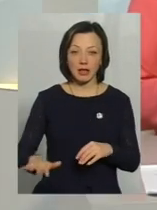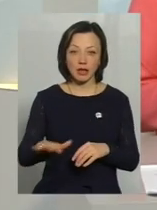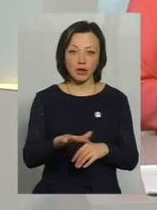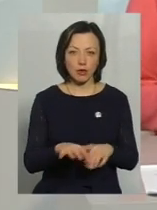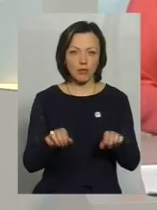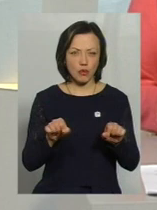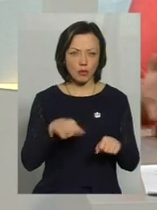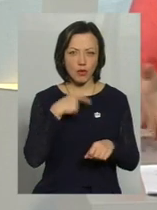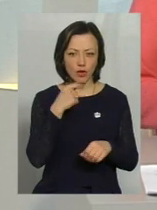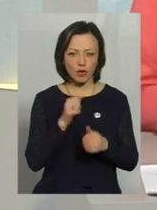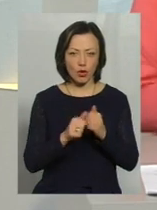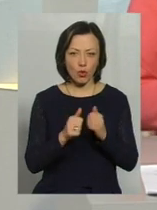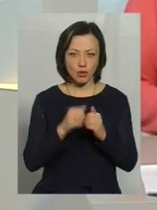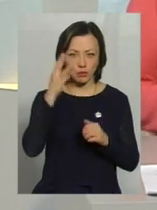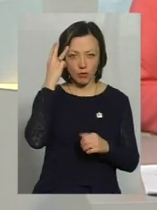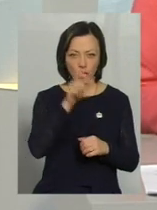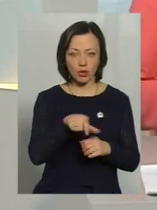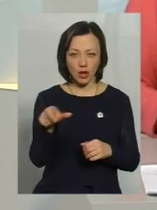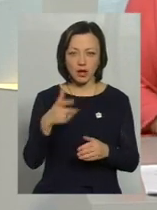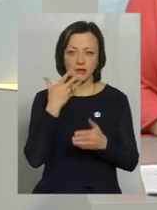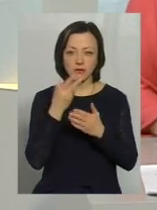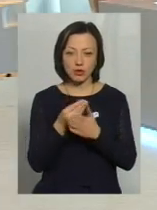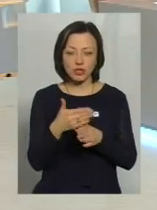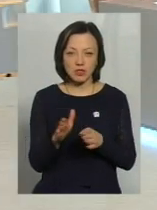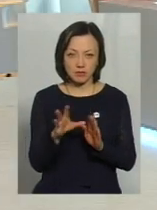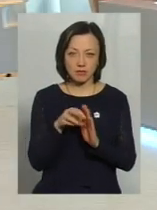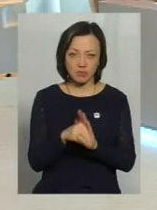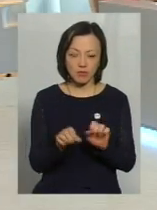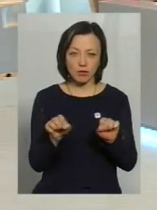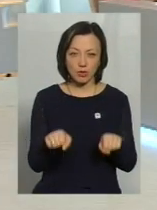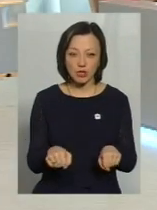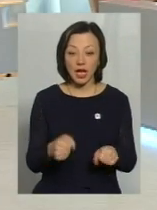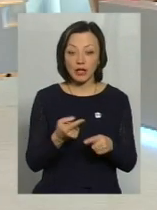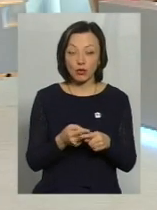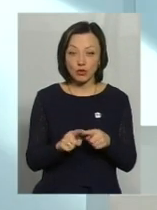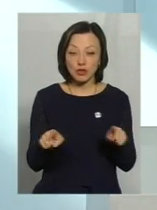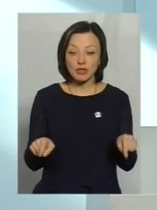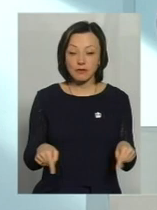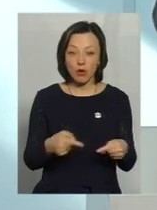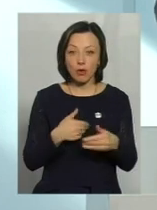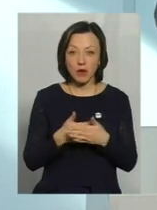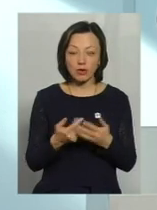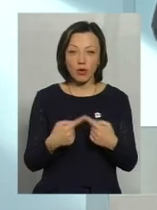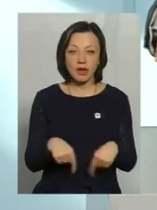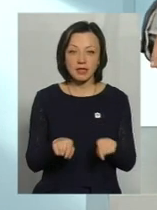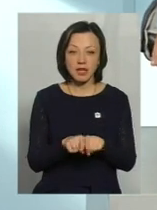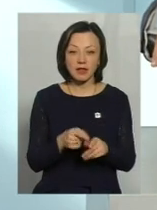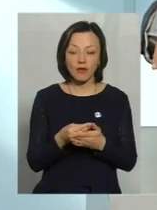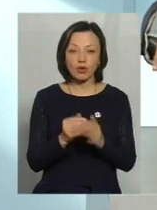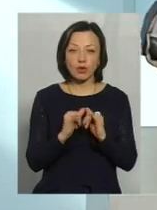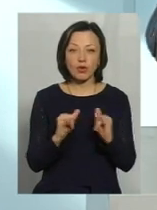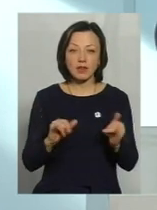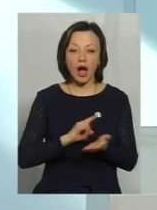там можемо говорити про те, що кожний подолянин зможе свою лепту внести. Залучитися. І тому створення громадської організації Фонду